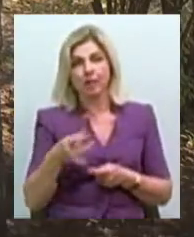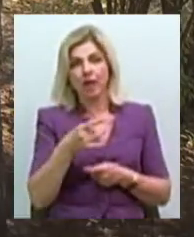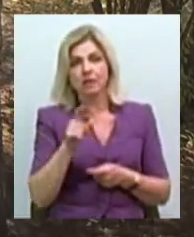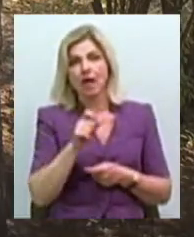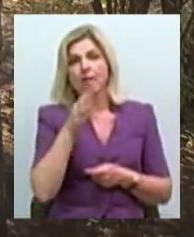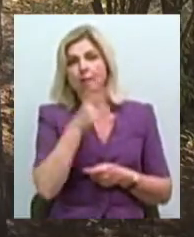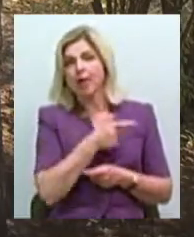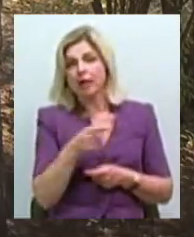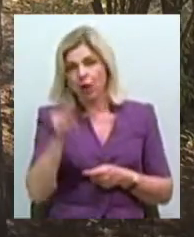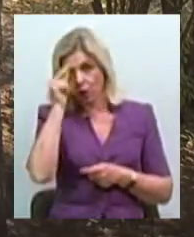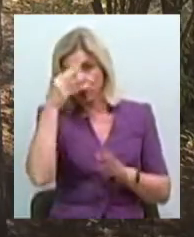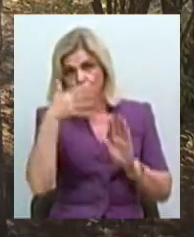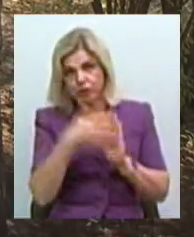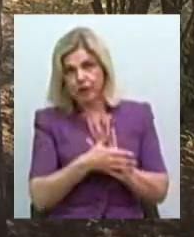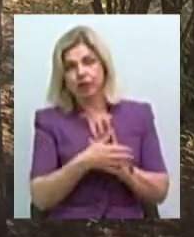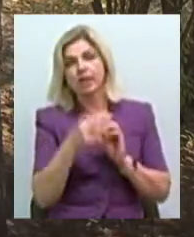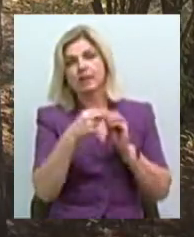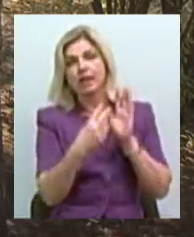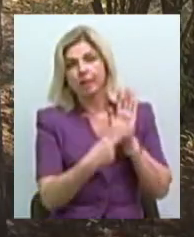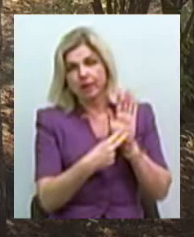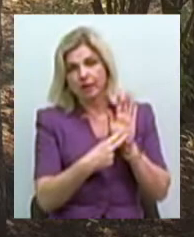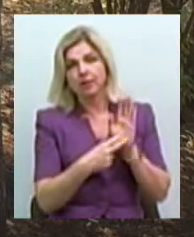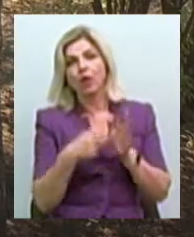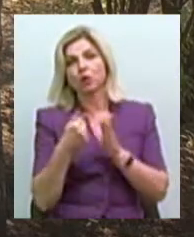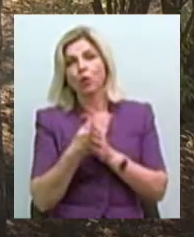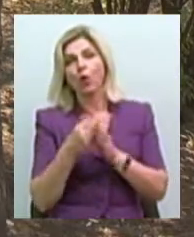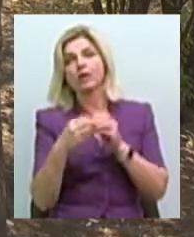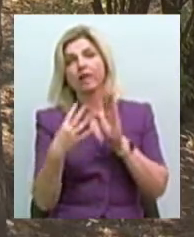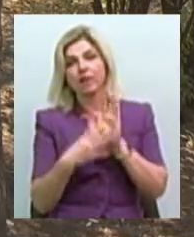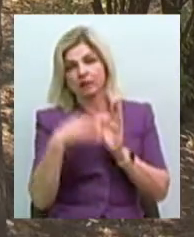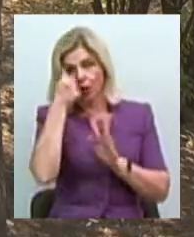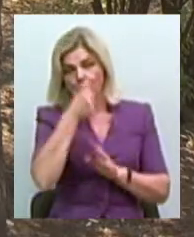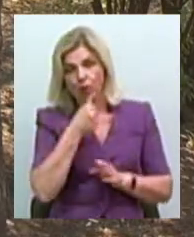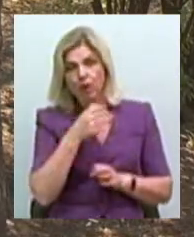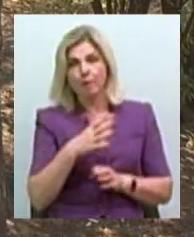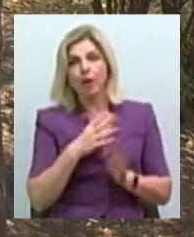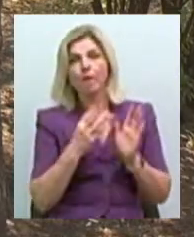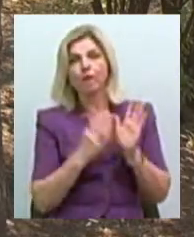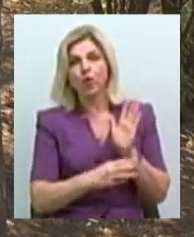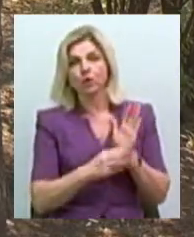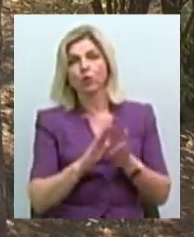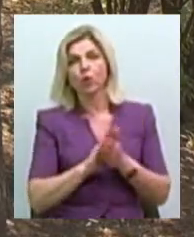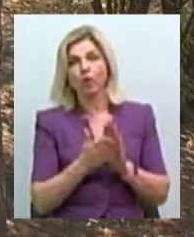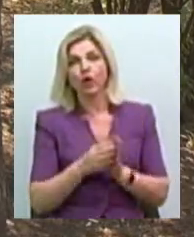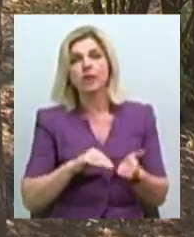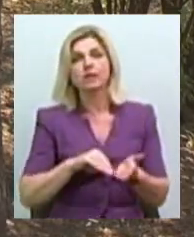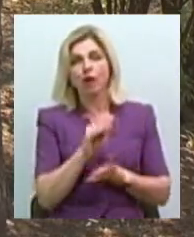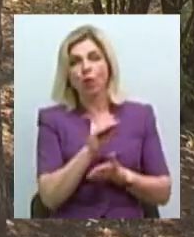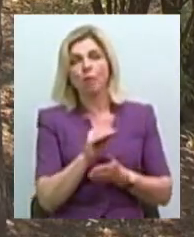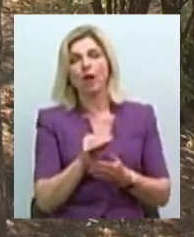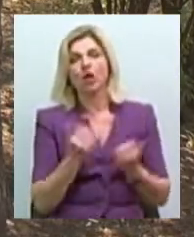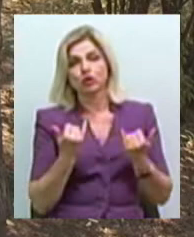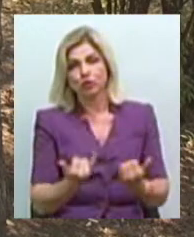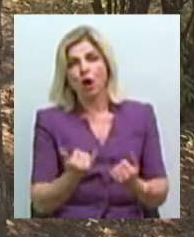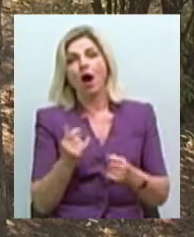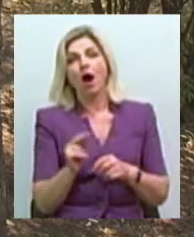це 17 май-травень 2019 року, було 80 договорів закупок поточного капітального ремонту